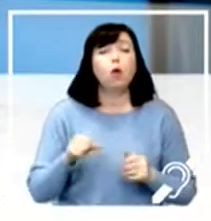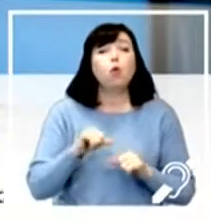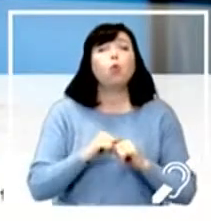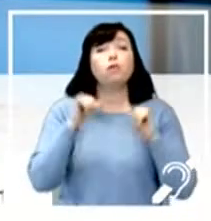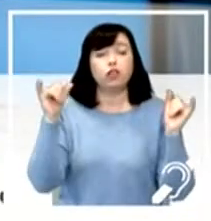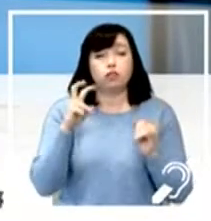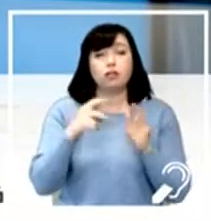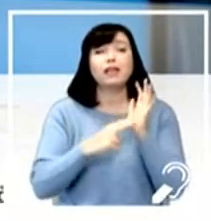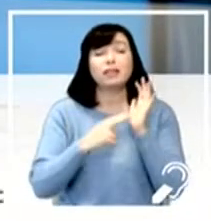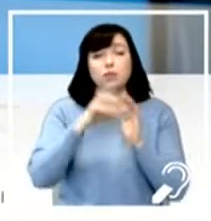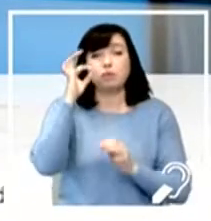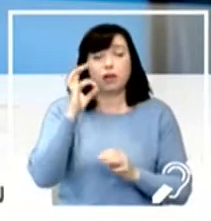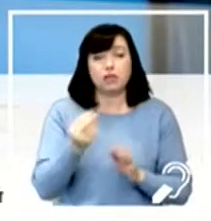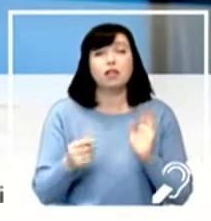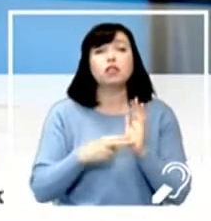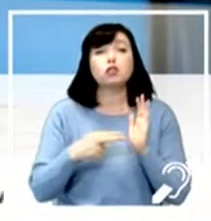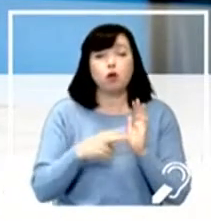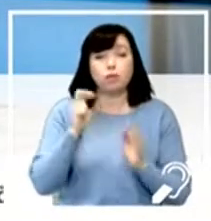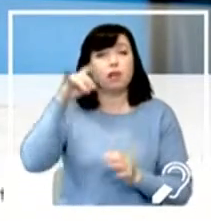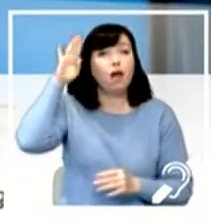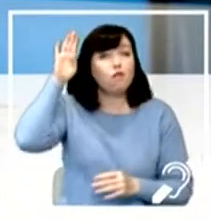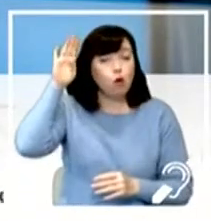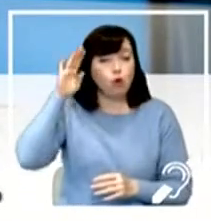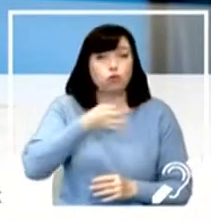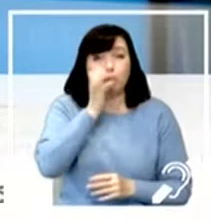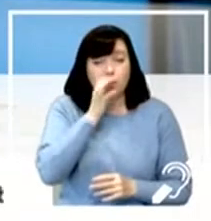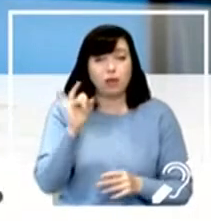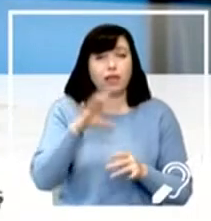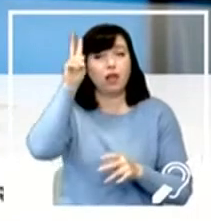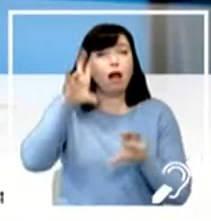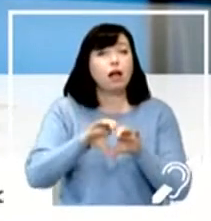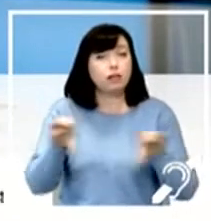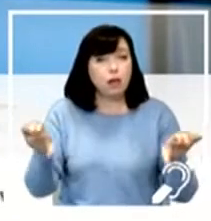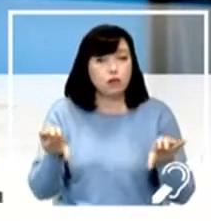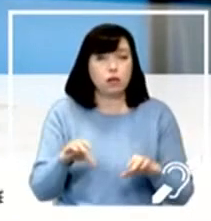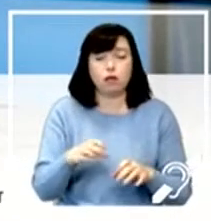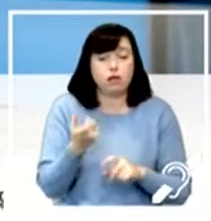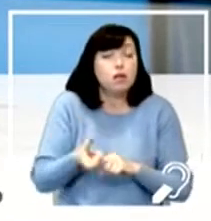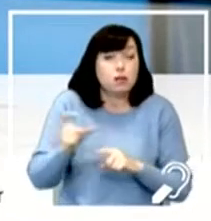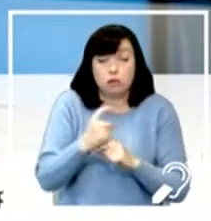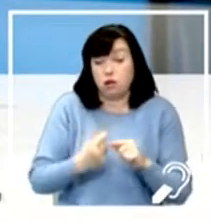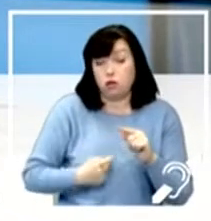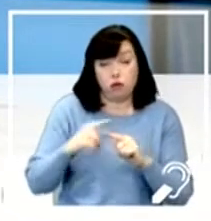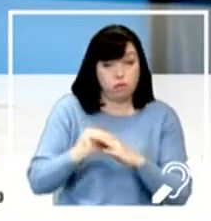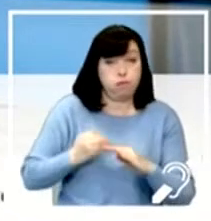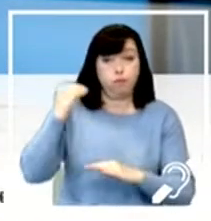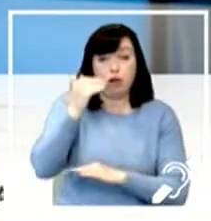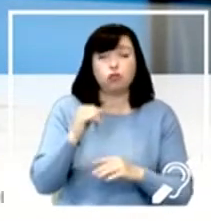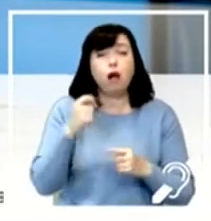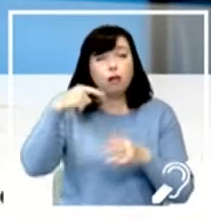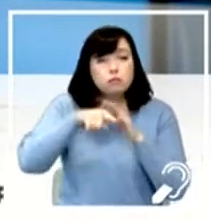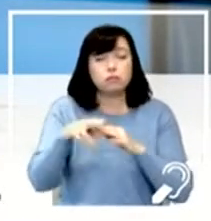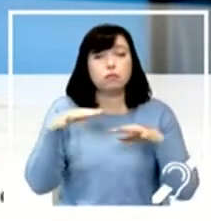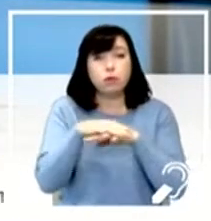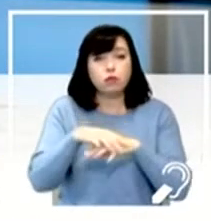Majorarea cu peste 70% a tarifelor pentru apă potabilă și canalizare este exagerată, iar conform metodologiei de calcul,